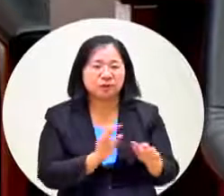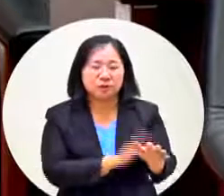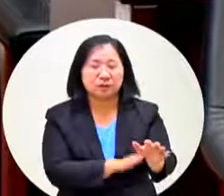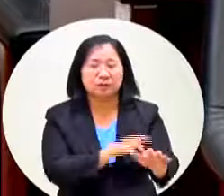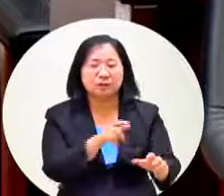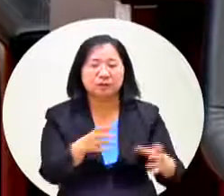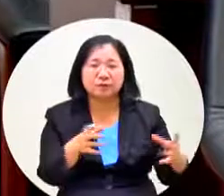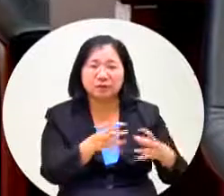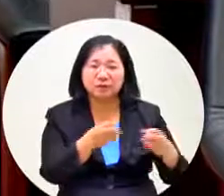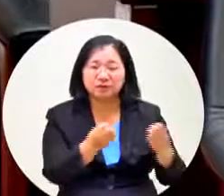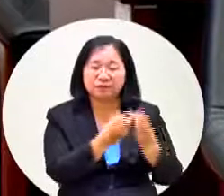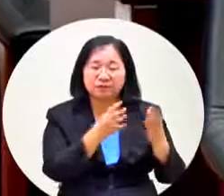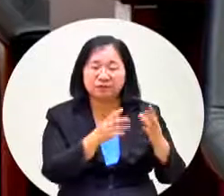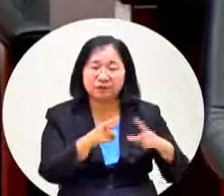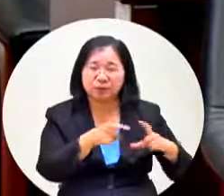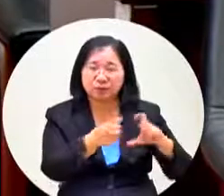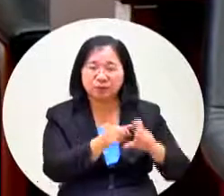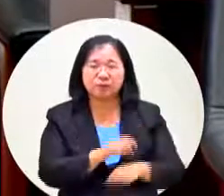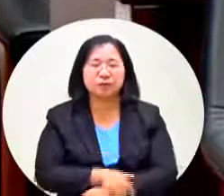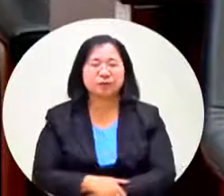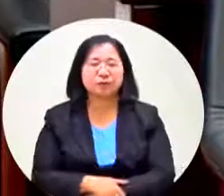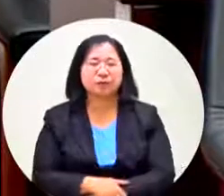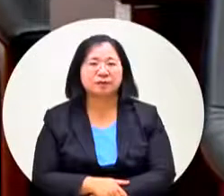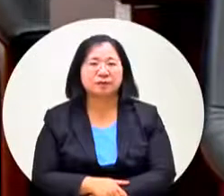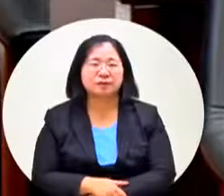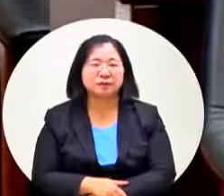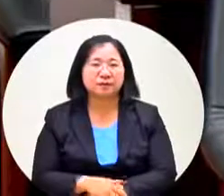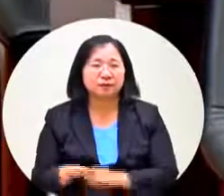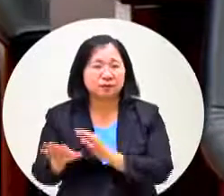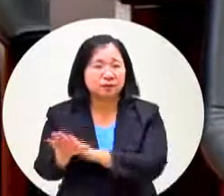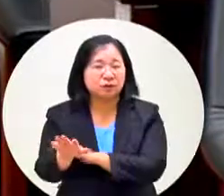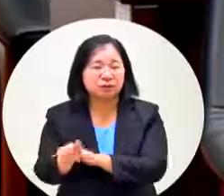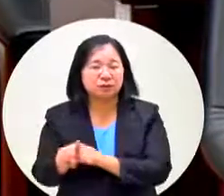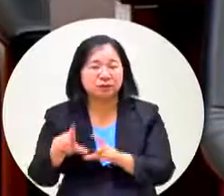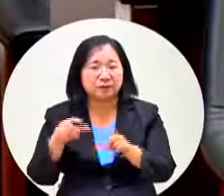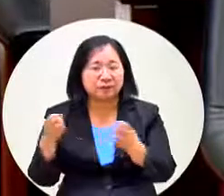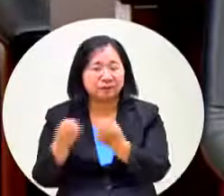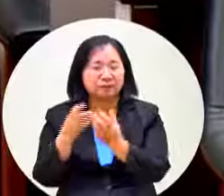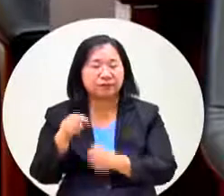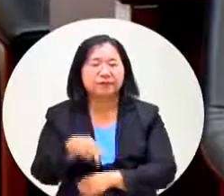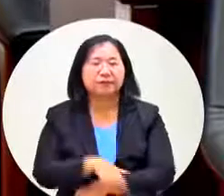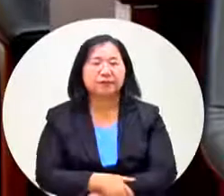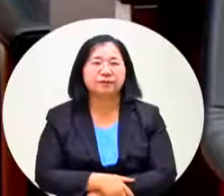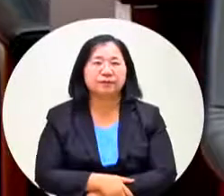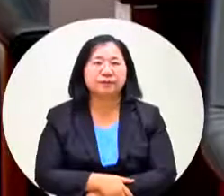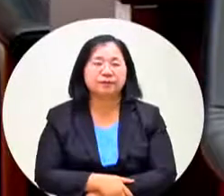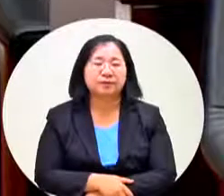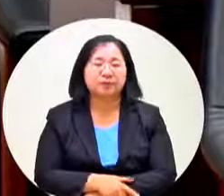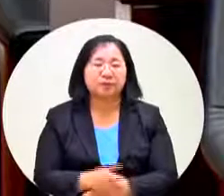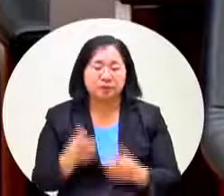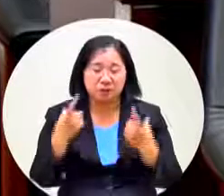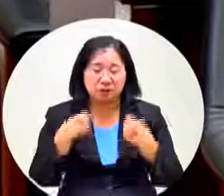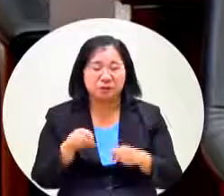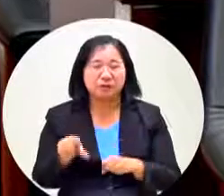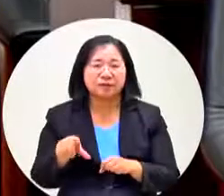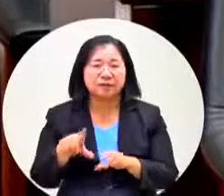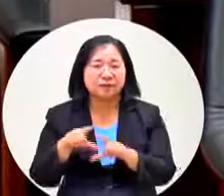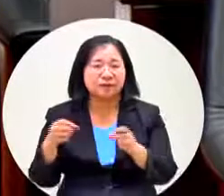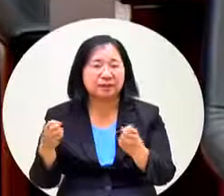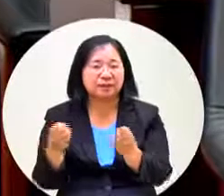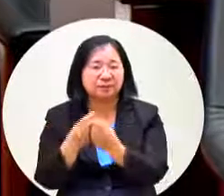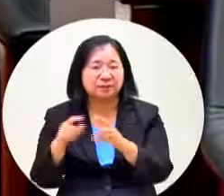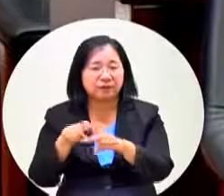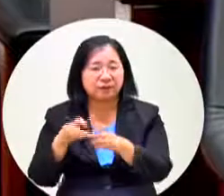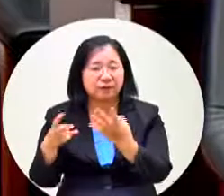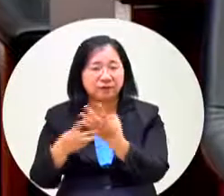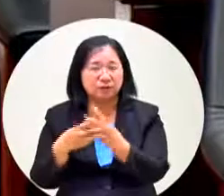88快速道路吼，南下。这是这个88快速道路的南下吼，啊个北上吼，